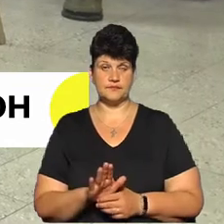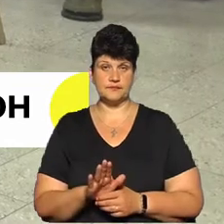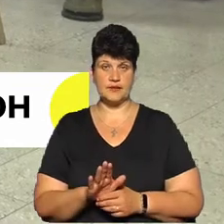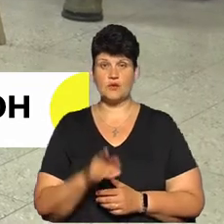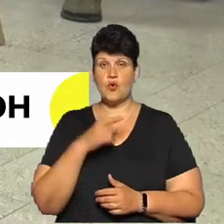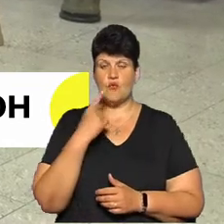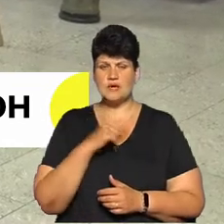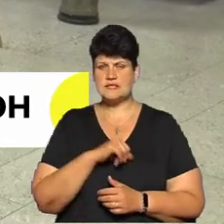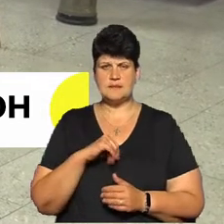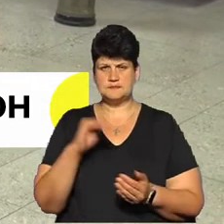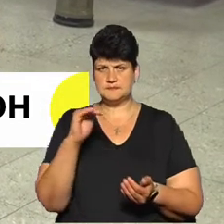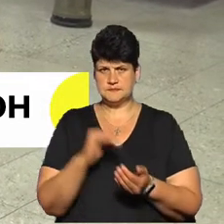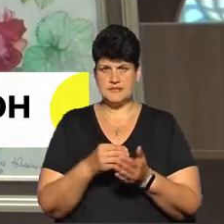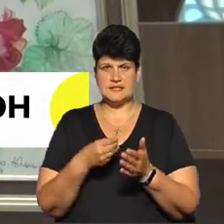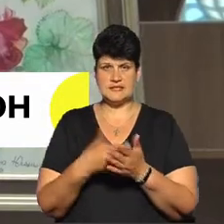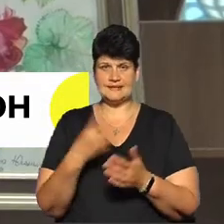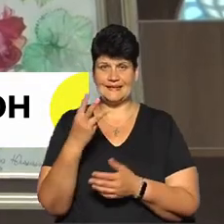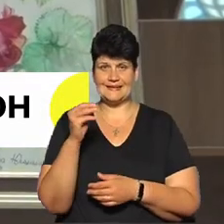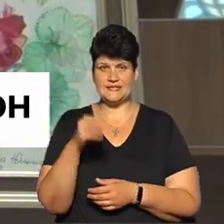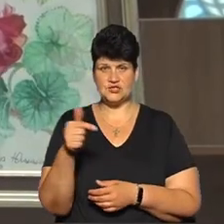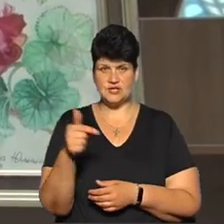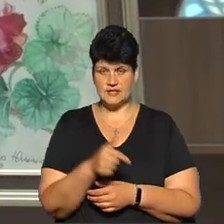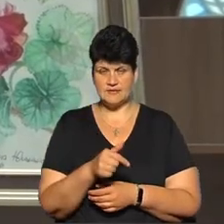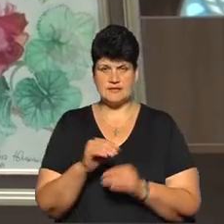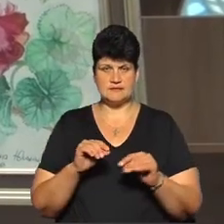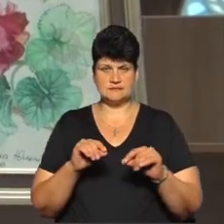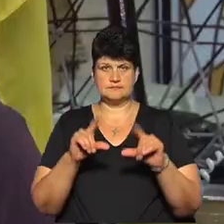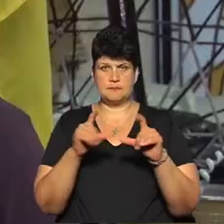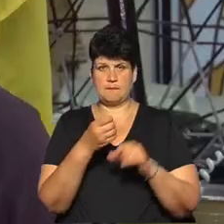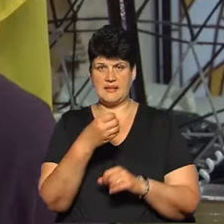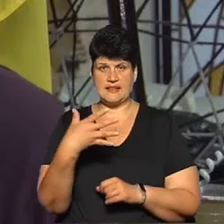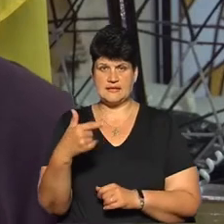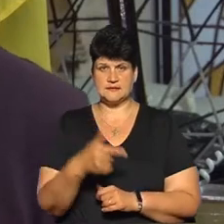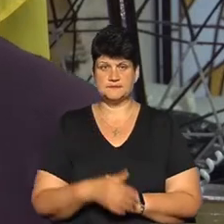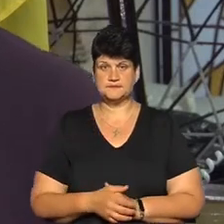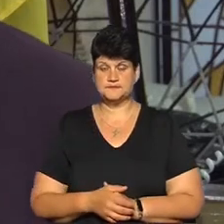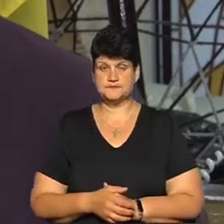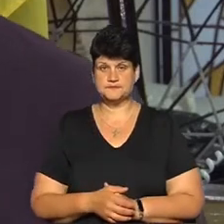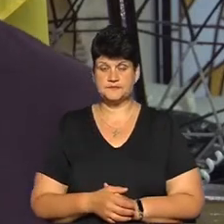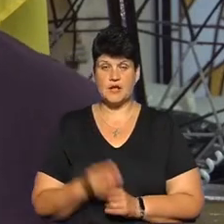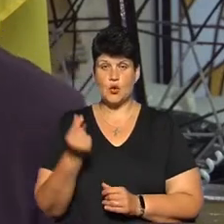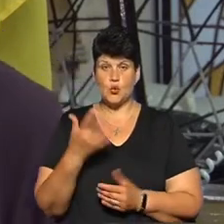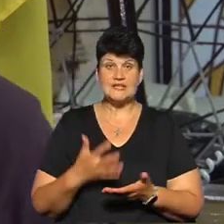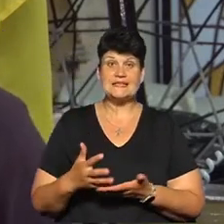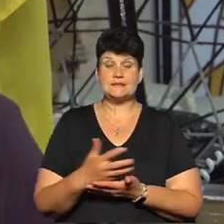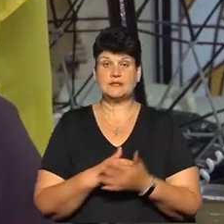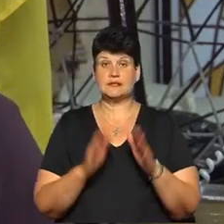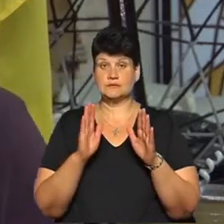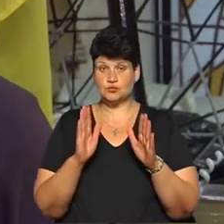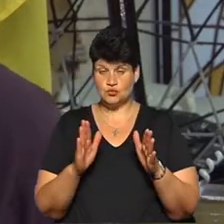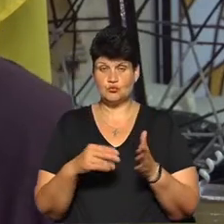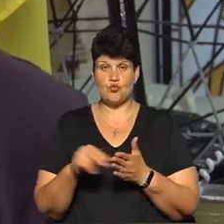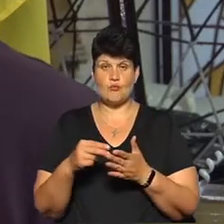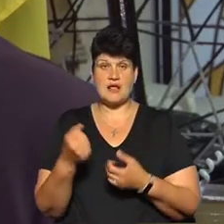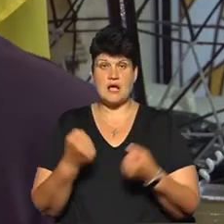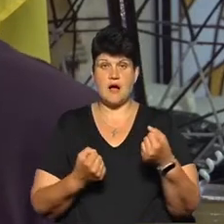словами, найнижча стартова ціна за лот – 3 тисячі гривень, а найвища – 15. Кошти зібрані будуть використані на закупку автомобілів